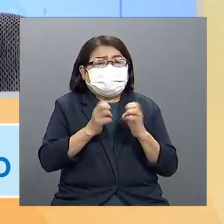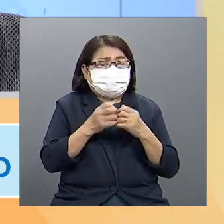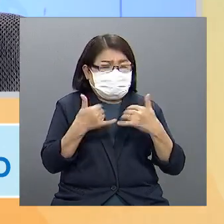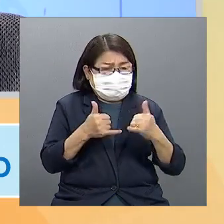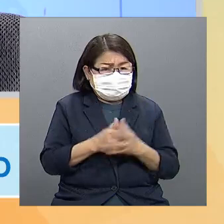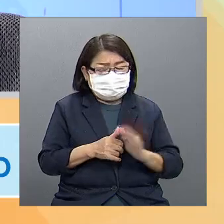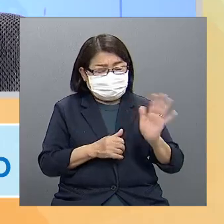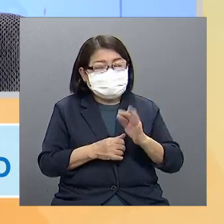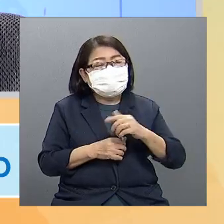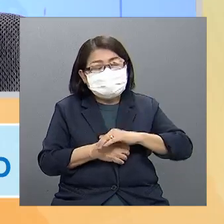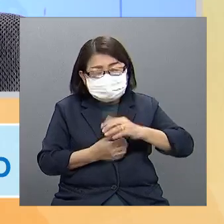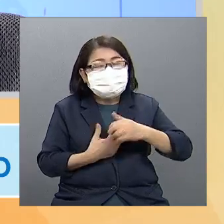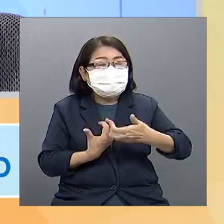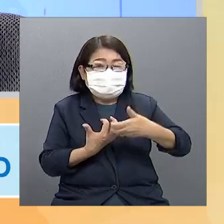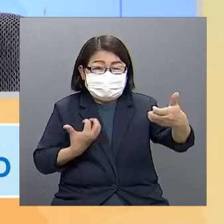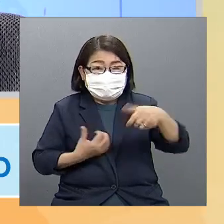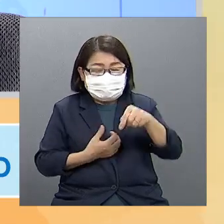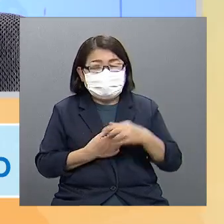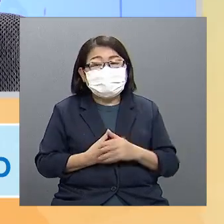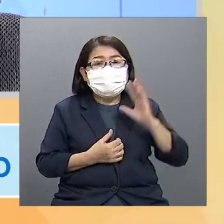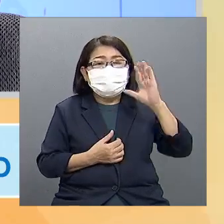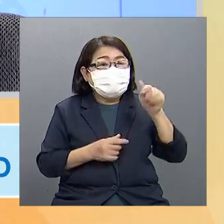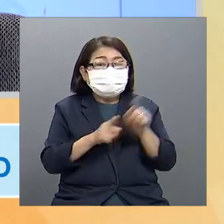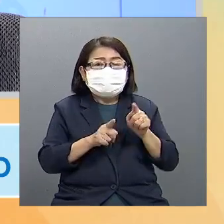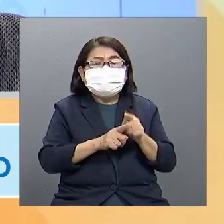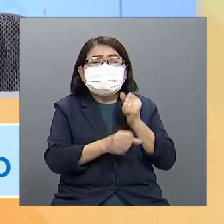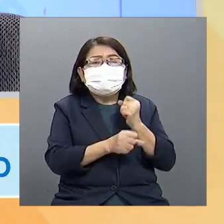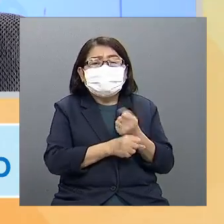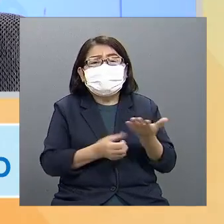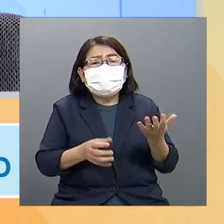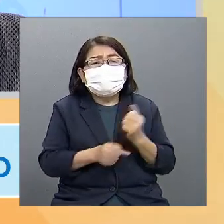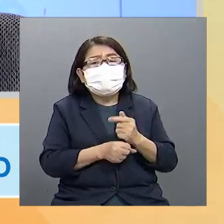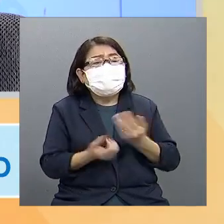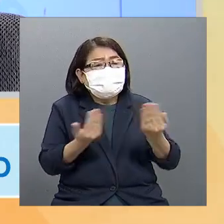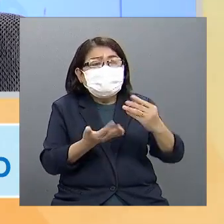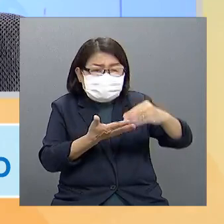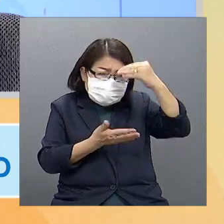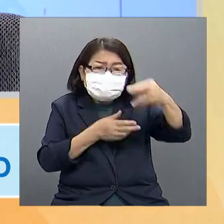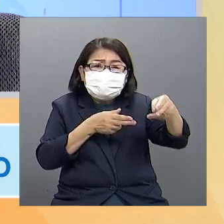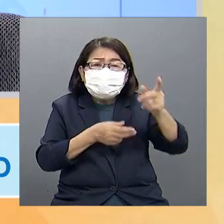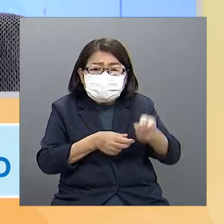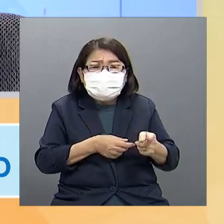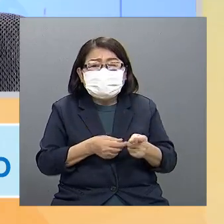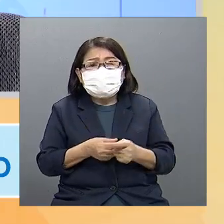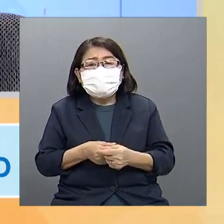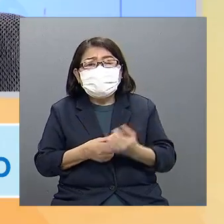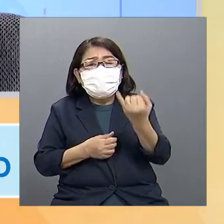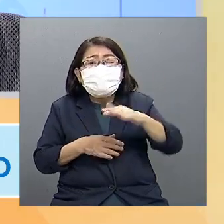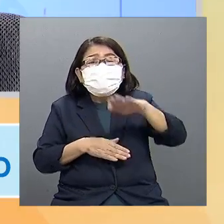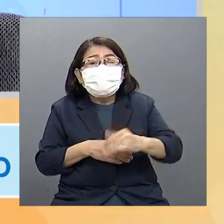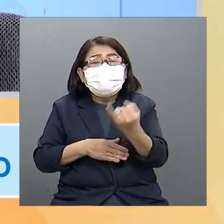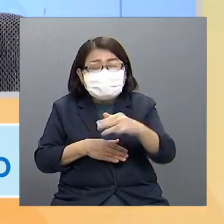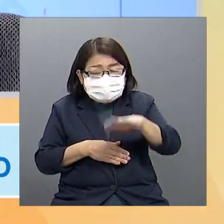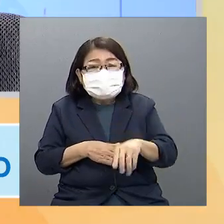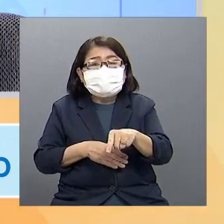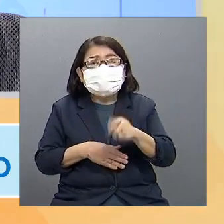ากก็คือแม่ก็ทำงานออนไลน์ด้วยคุณลูกก็เรียนออนไลน ์ ไอ้ลูกคนเล็กก็บริหารให้เข้